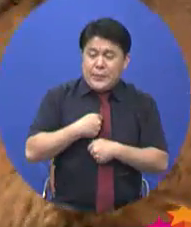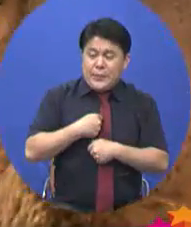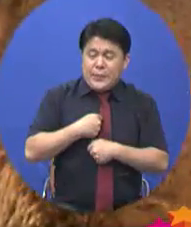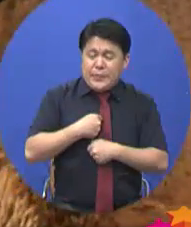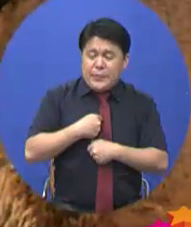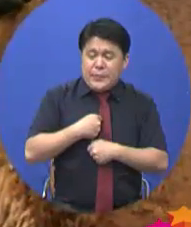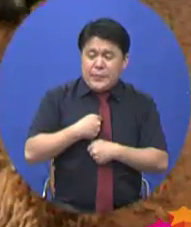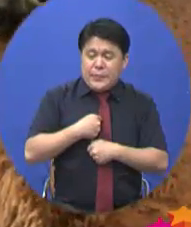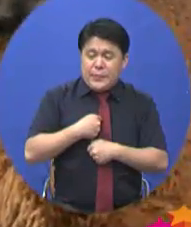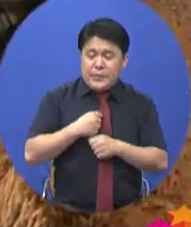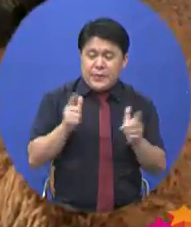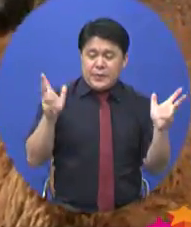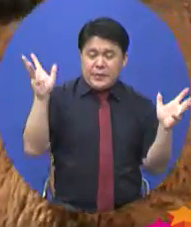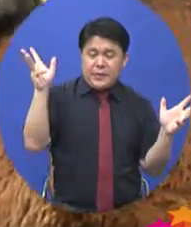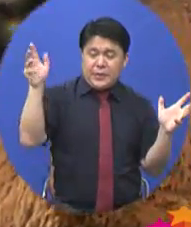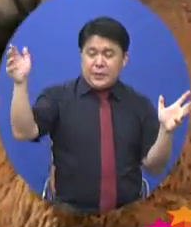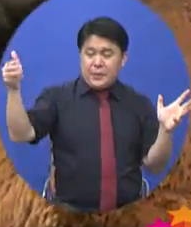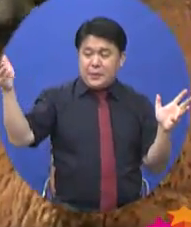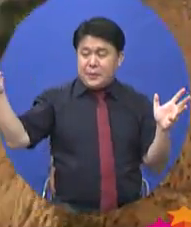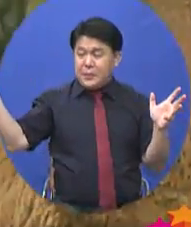바람도 살며시